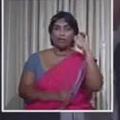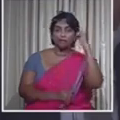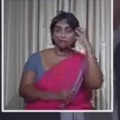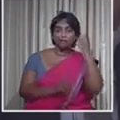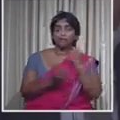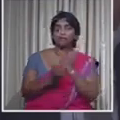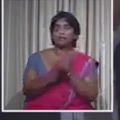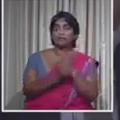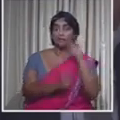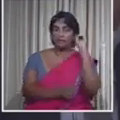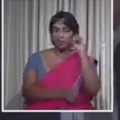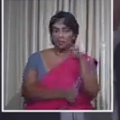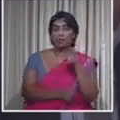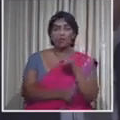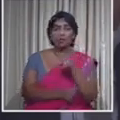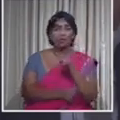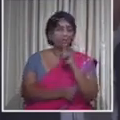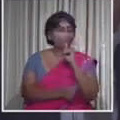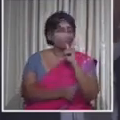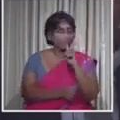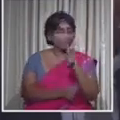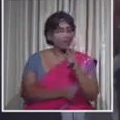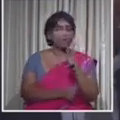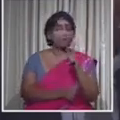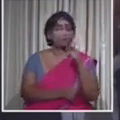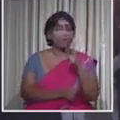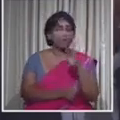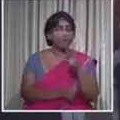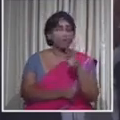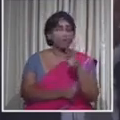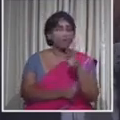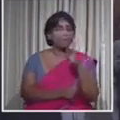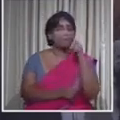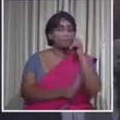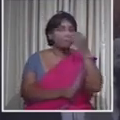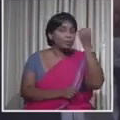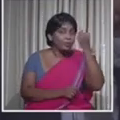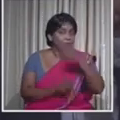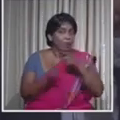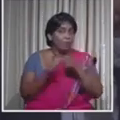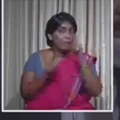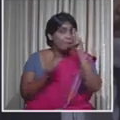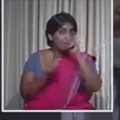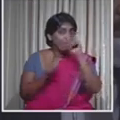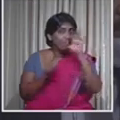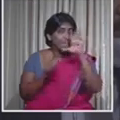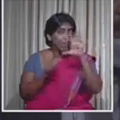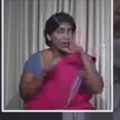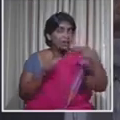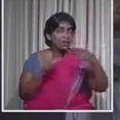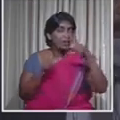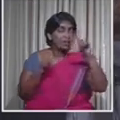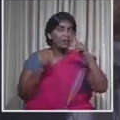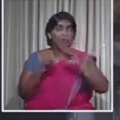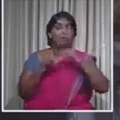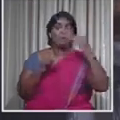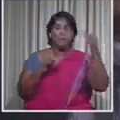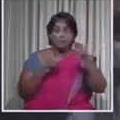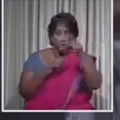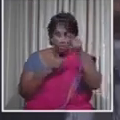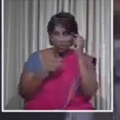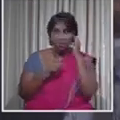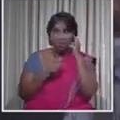කරනවා. ඔන්න ඊට පස්සේ ඊට මේ ඔබතුමා කියන දිනෙන් මාස 5යි දවස් 7කට පස්සේ වෙච්ච දේ ඔබතුමා